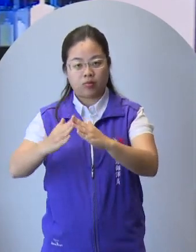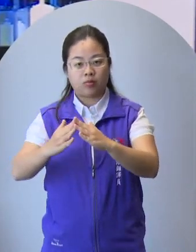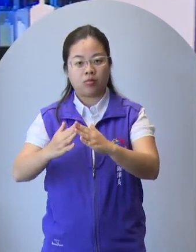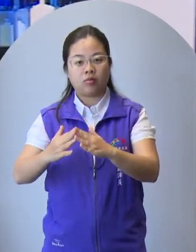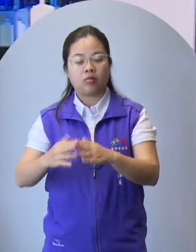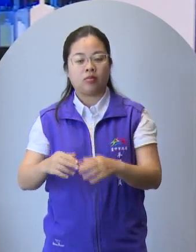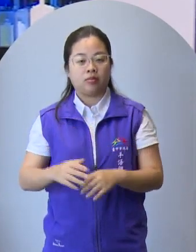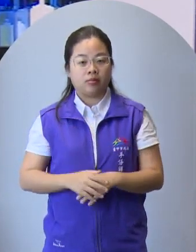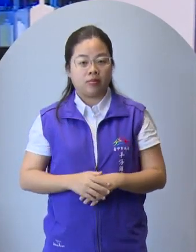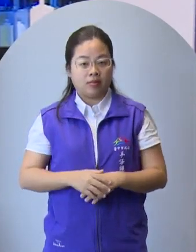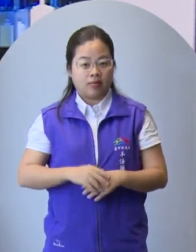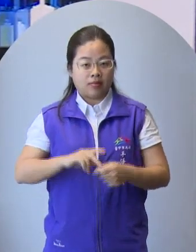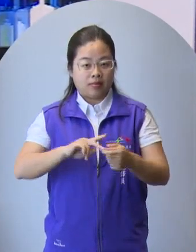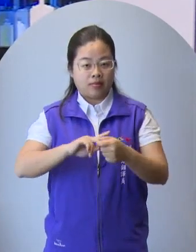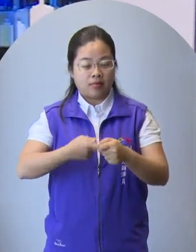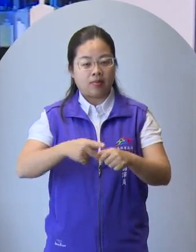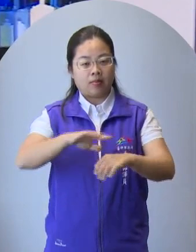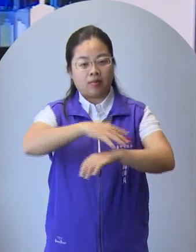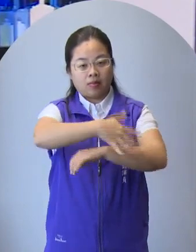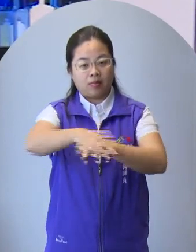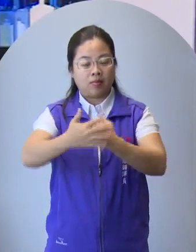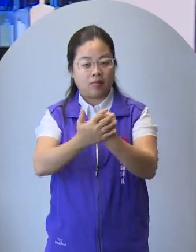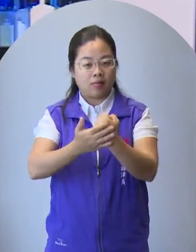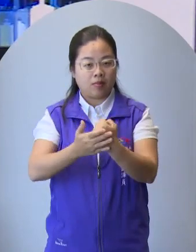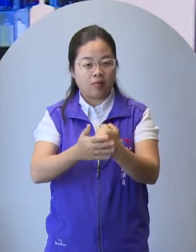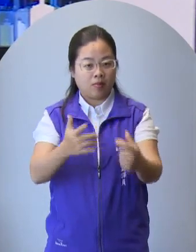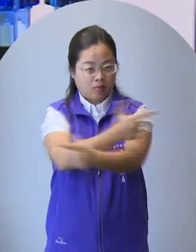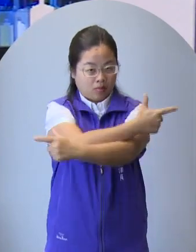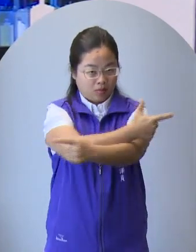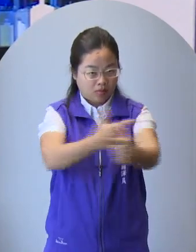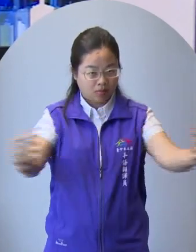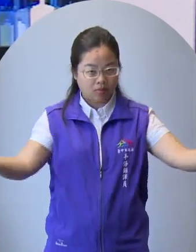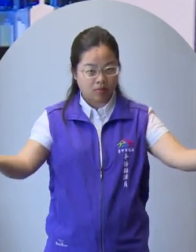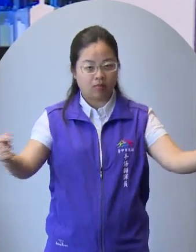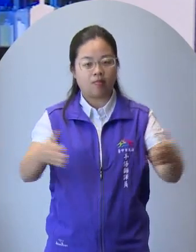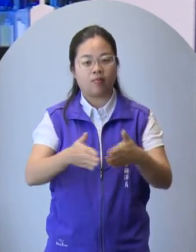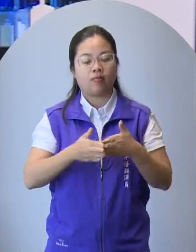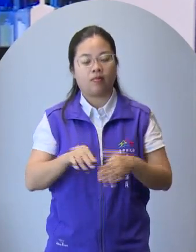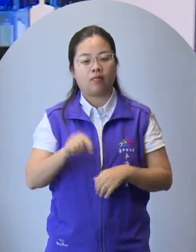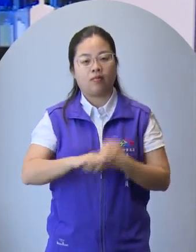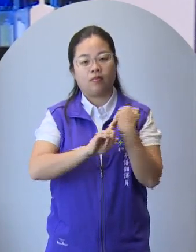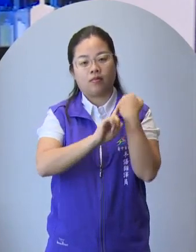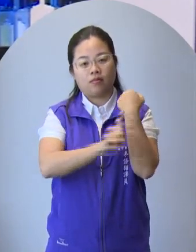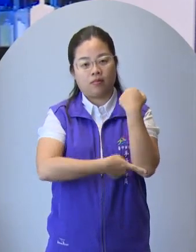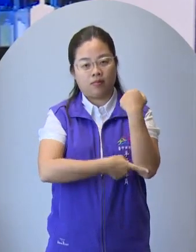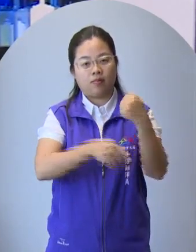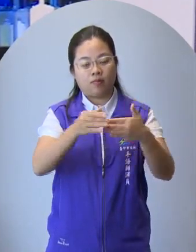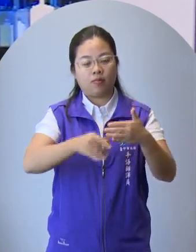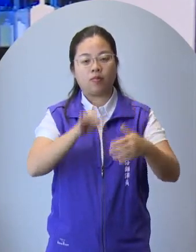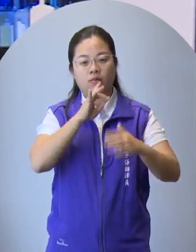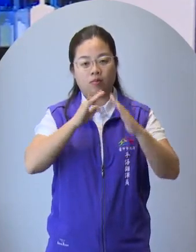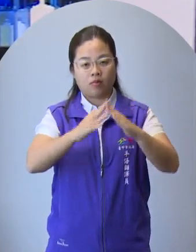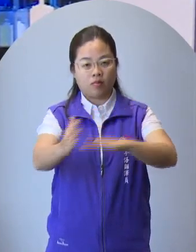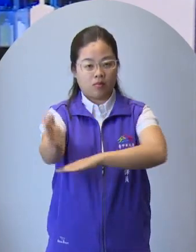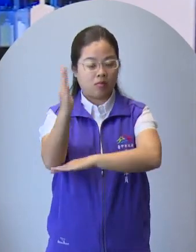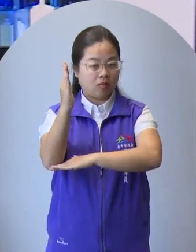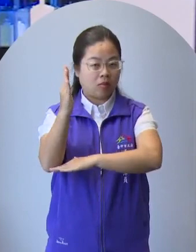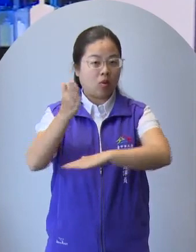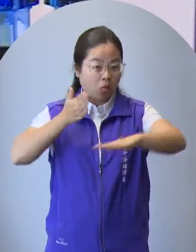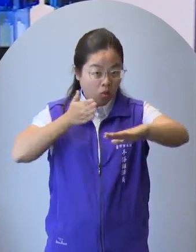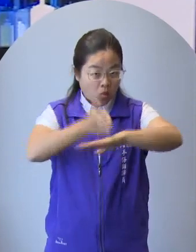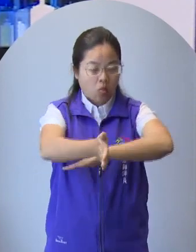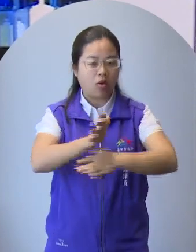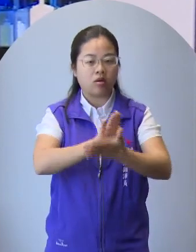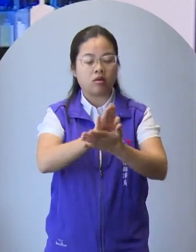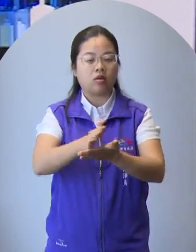所做的宣示跟我们环保发展的方向要一致哈，所以这个法案我们今天在市政会通过以后呢，会